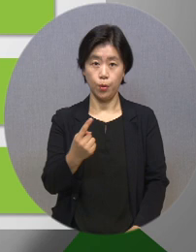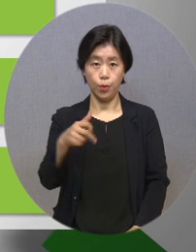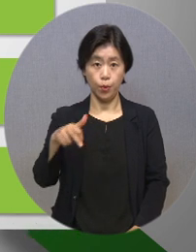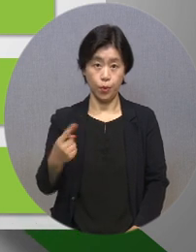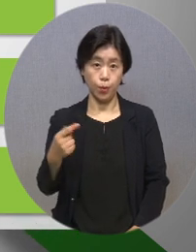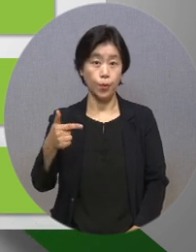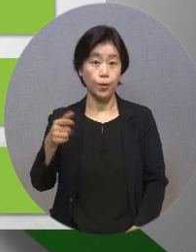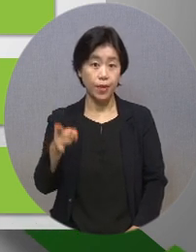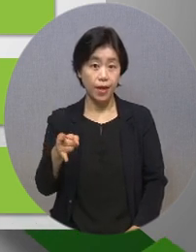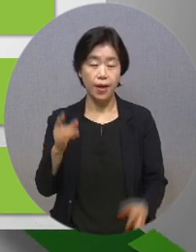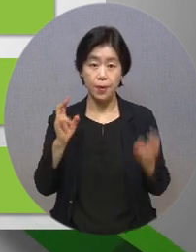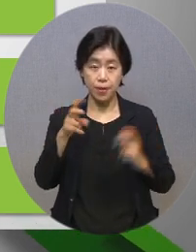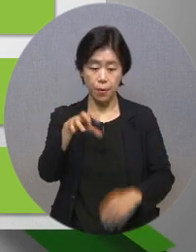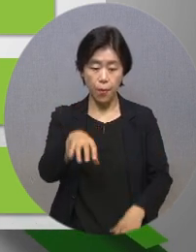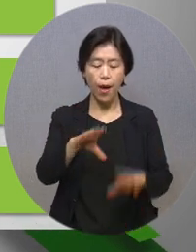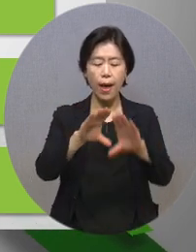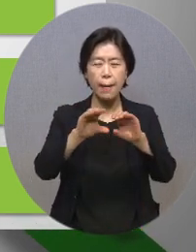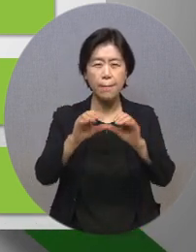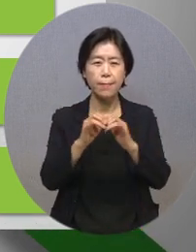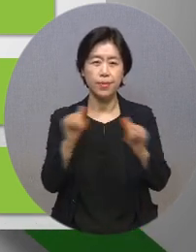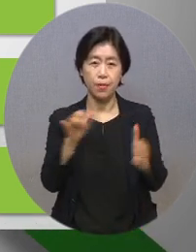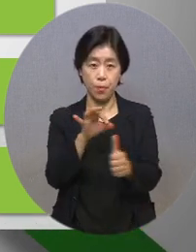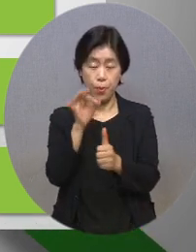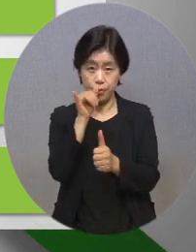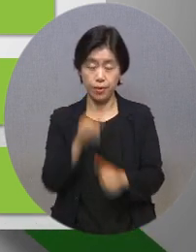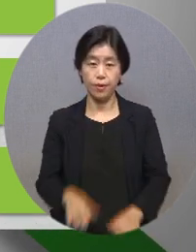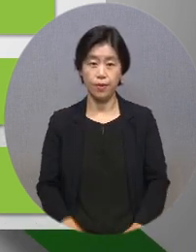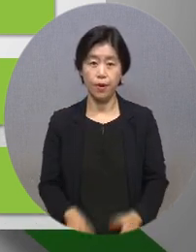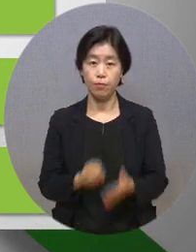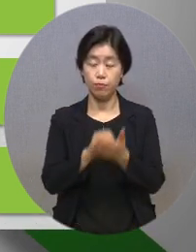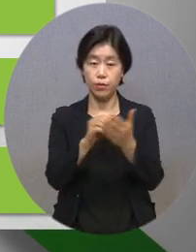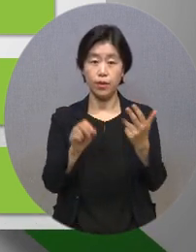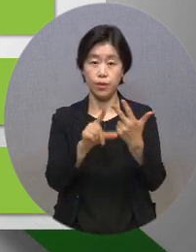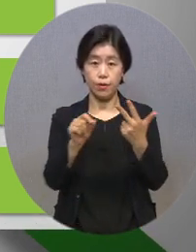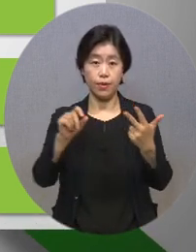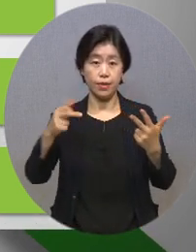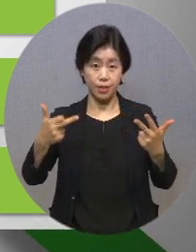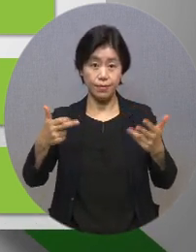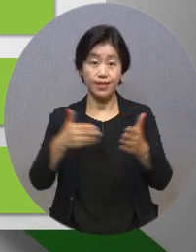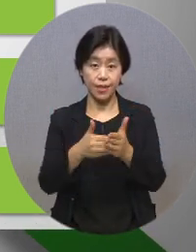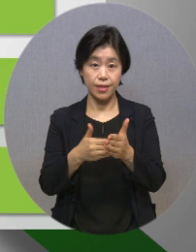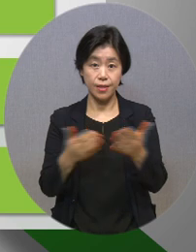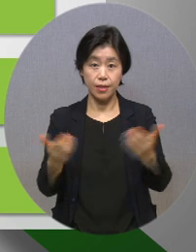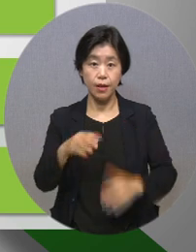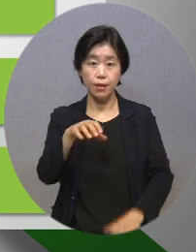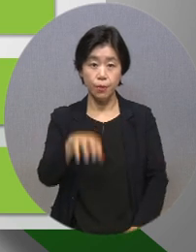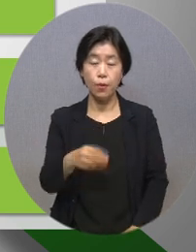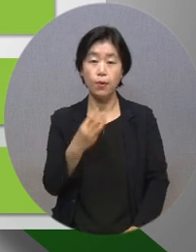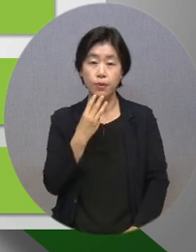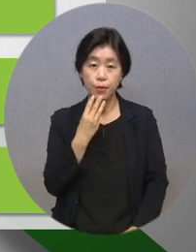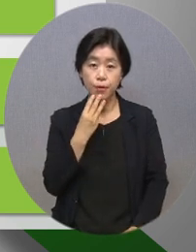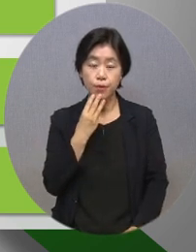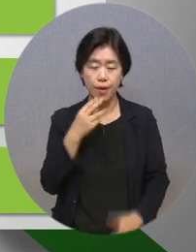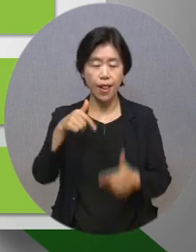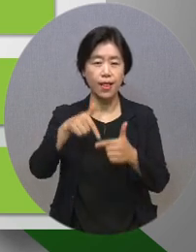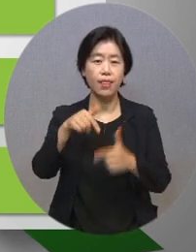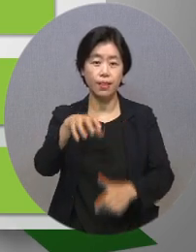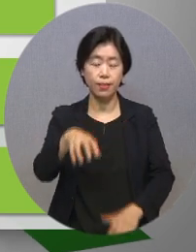코코넷에서 안마사를 모집합니다. 접수 마감일은 7월 12일까지며 근무지는 서울특별시